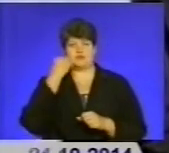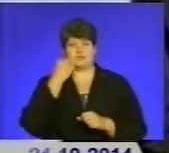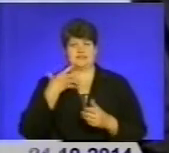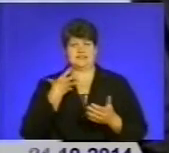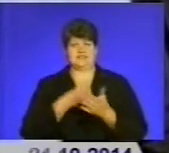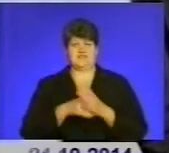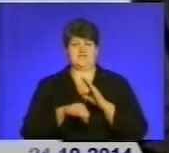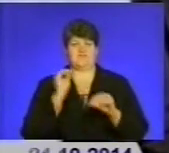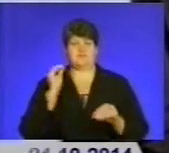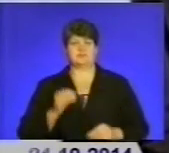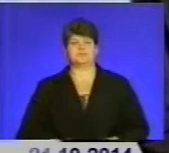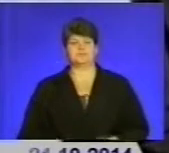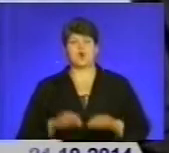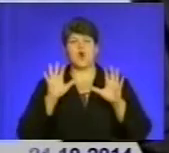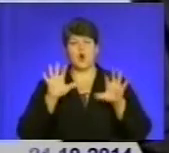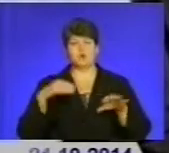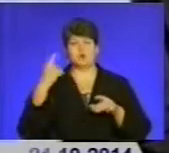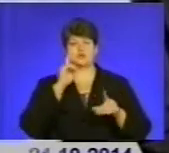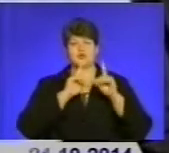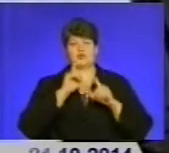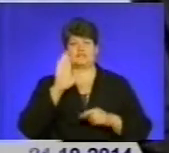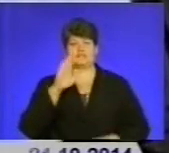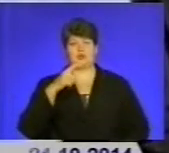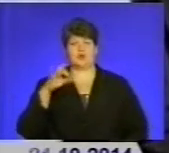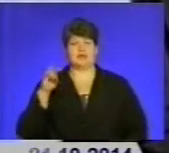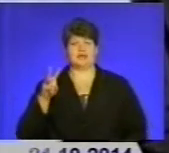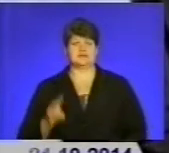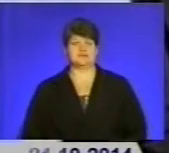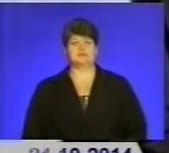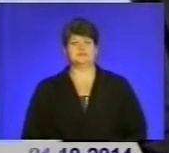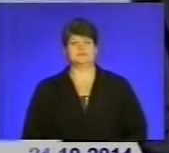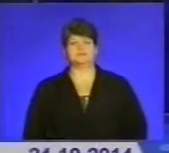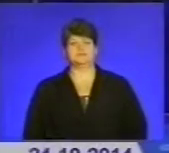вибір. Голова обласної ради Василь Хомінець.